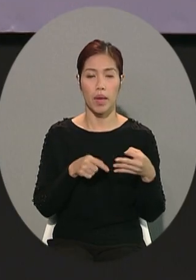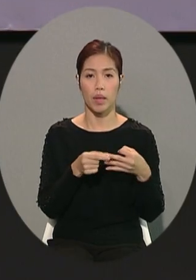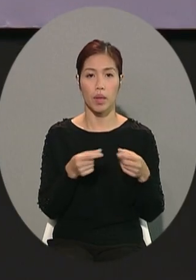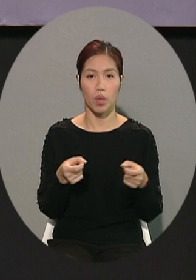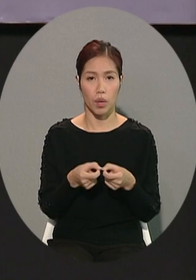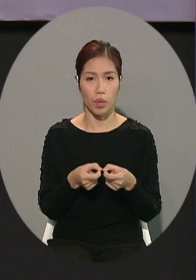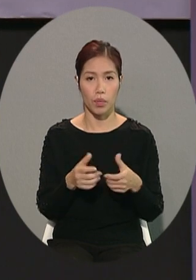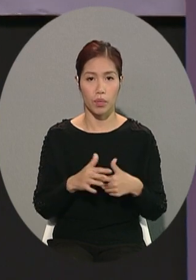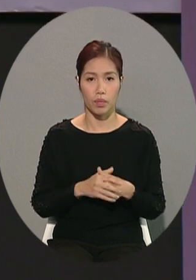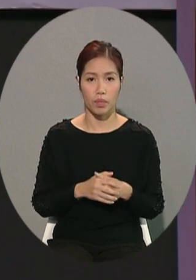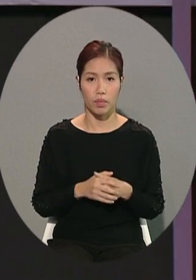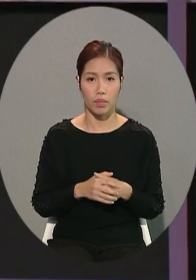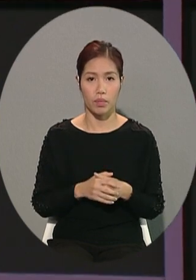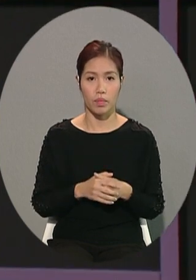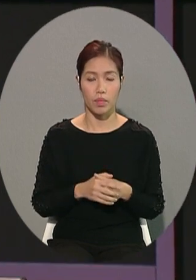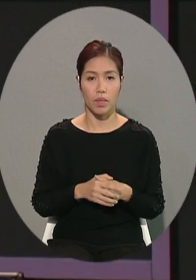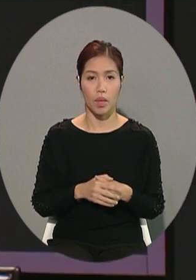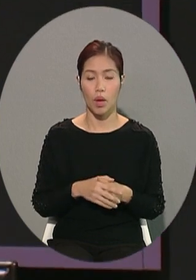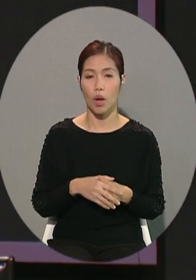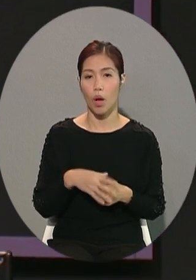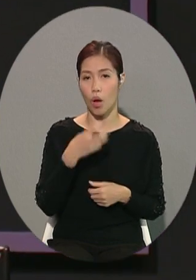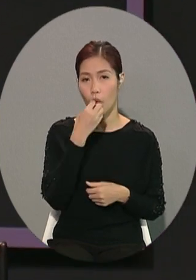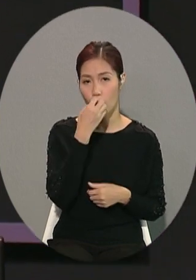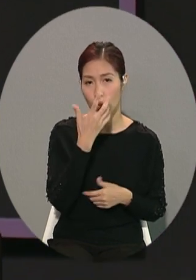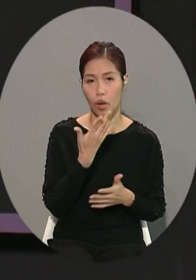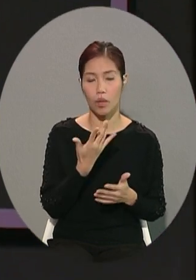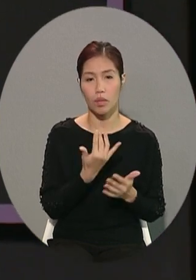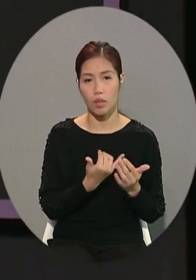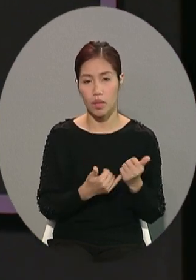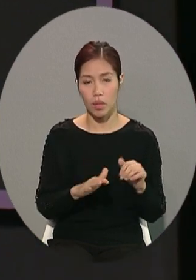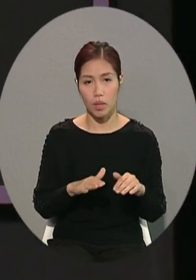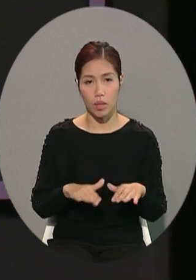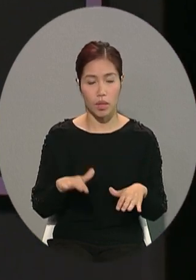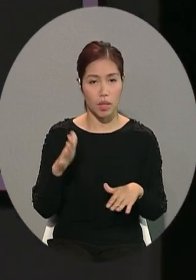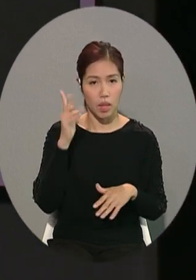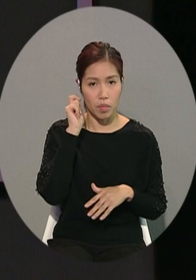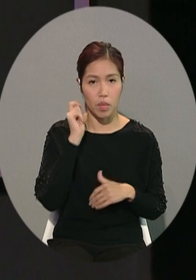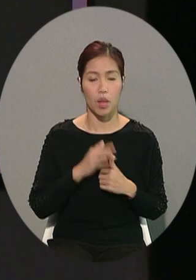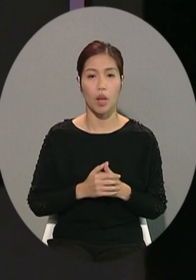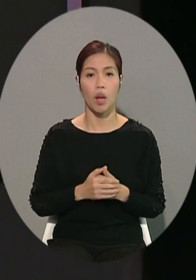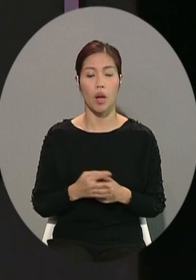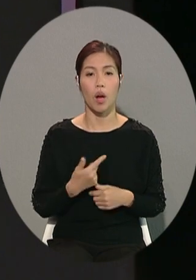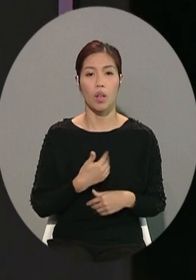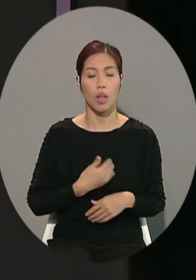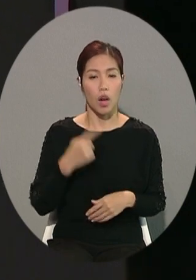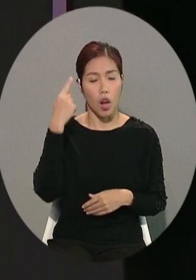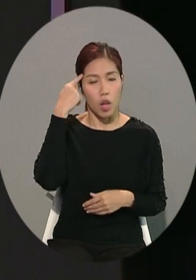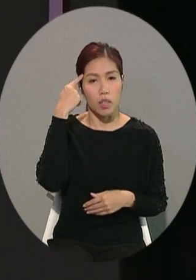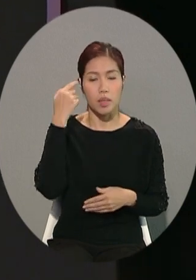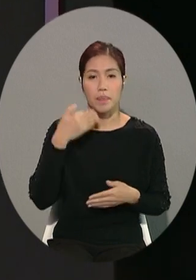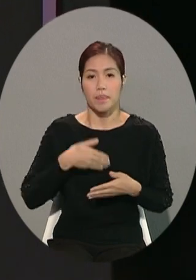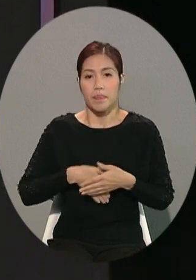我是呂志恆，作為香港兒女，請恕我們做不到埋沒良知，說不